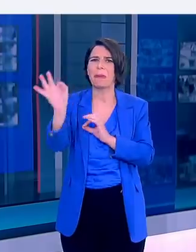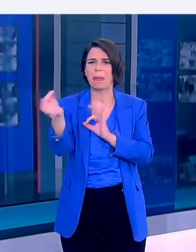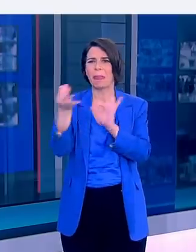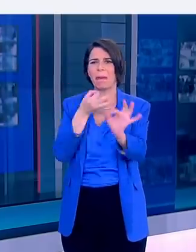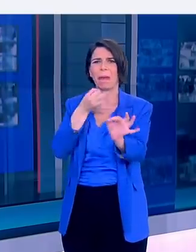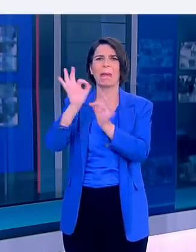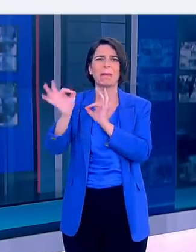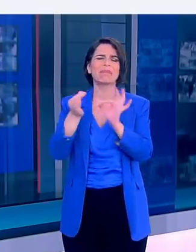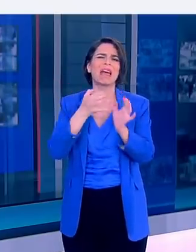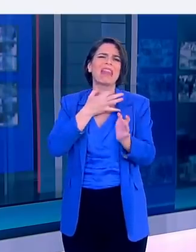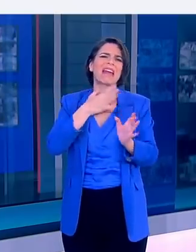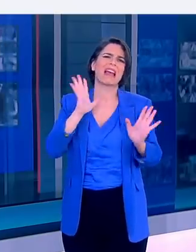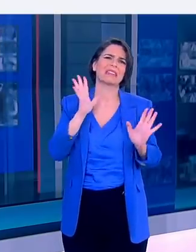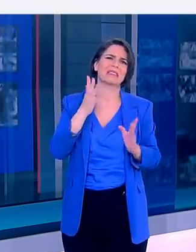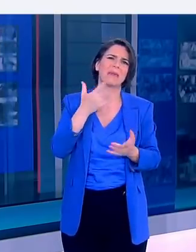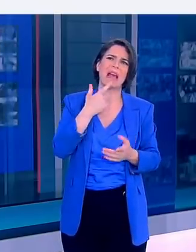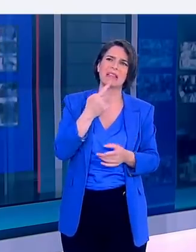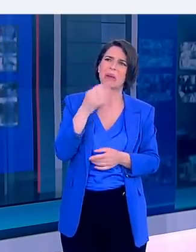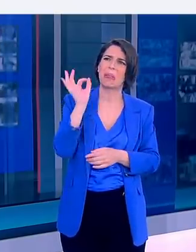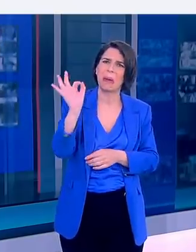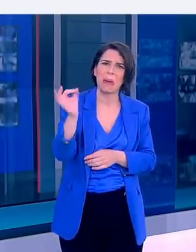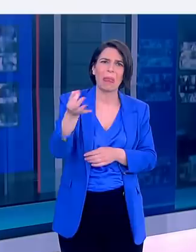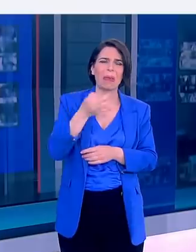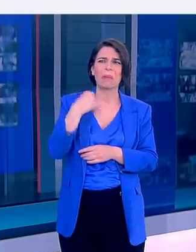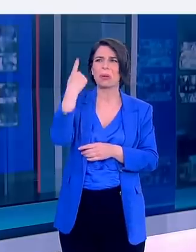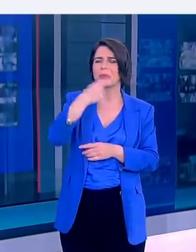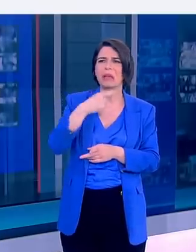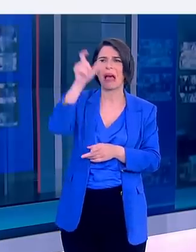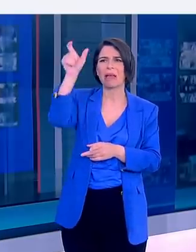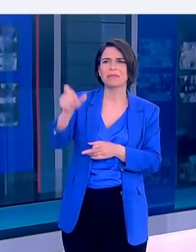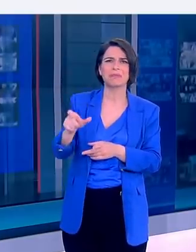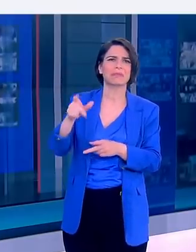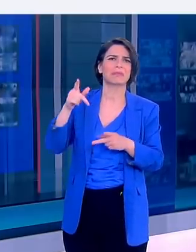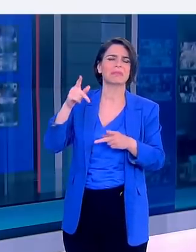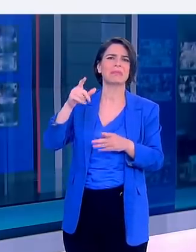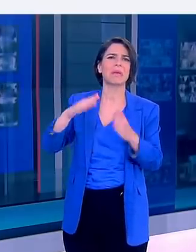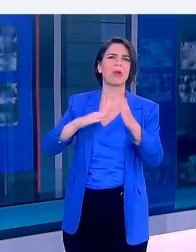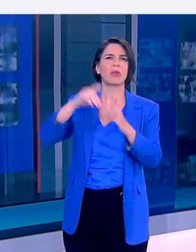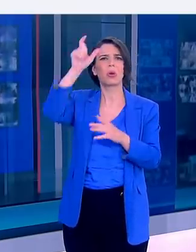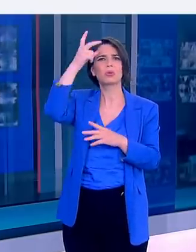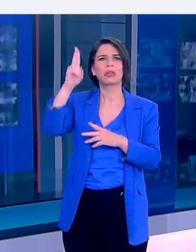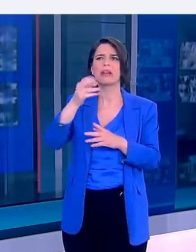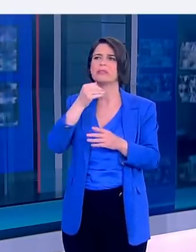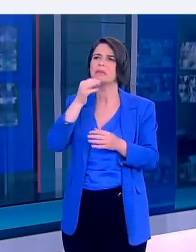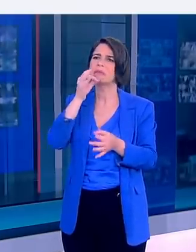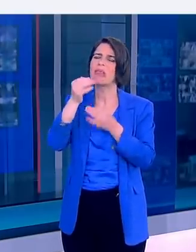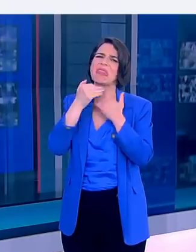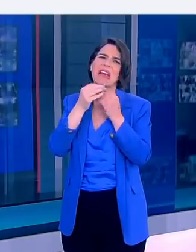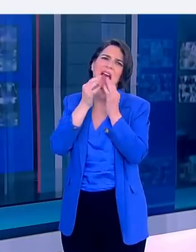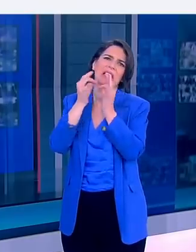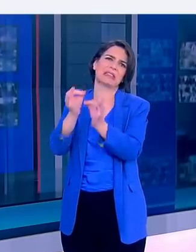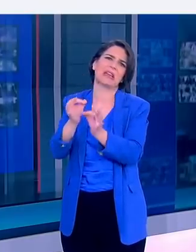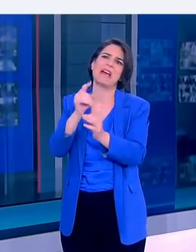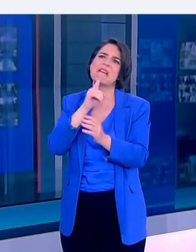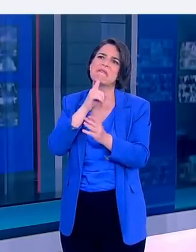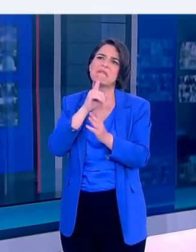ένα παιχνίδι, σε ένα πινκ-πονγκ προσωπικών χαρακτηρισμών με τον Τούρκο Πρόεδρο. Δεν μπορώ να το ακολουθήσω σε αυτήν την